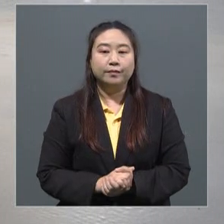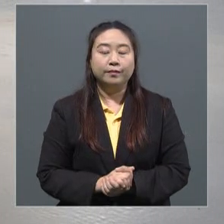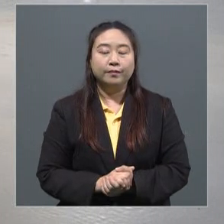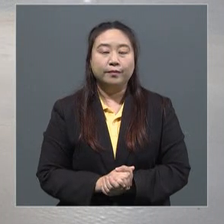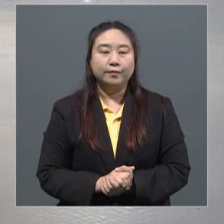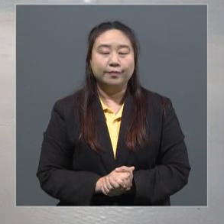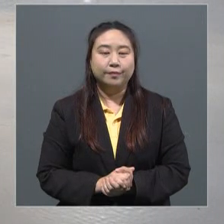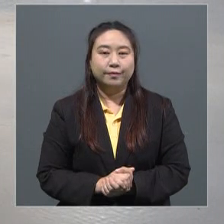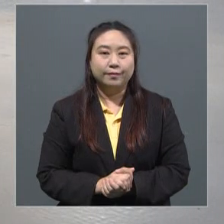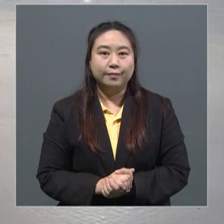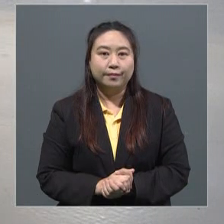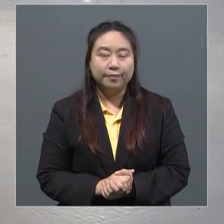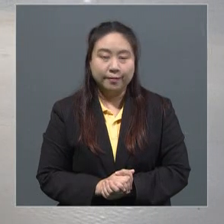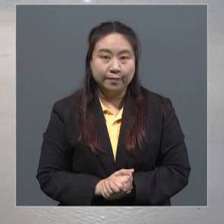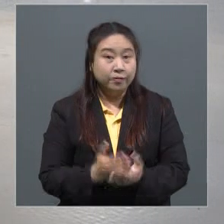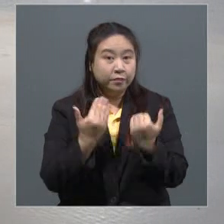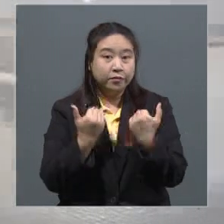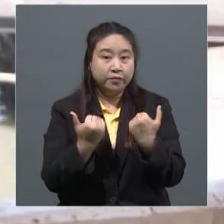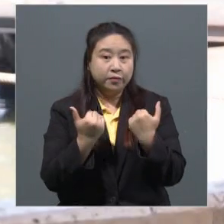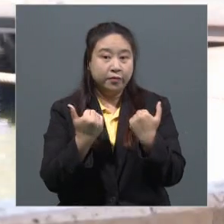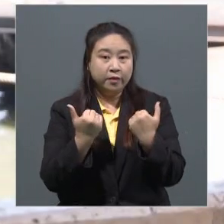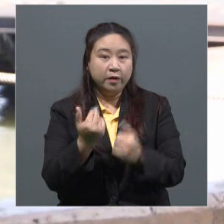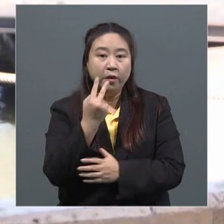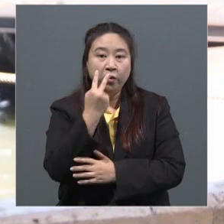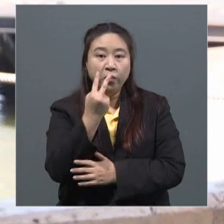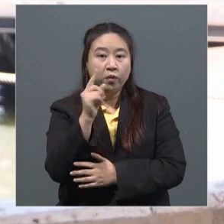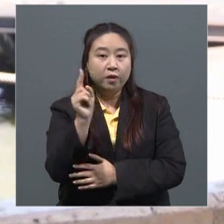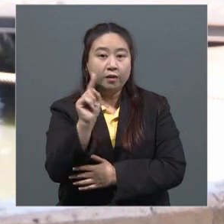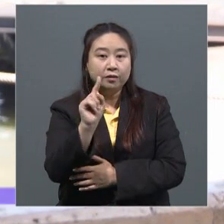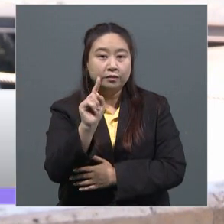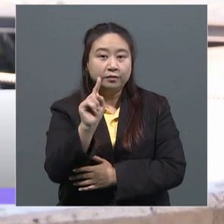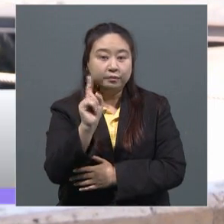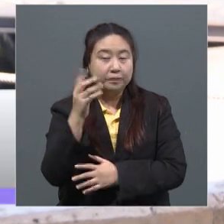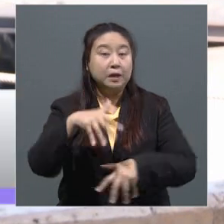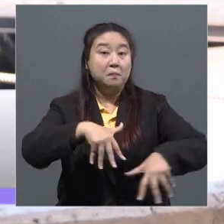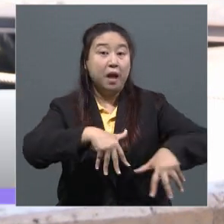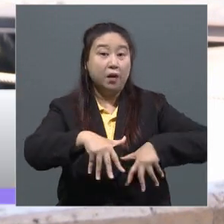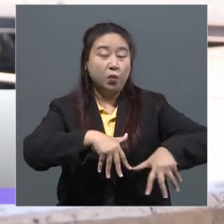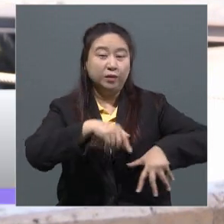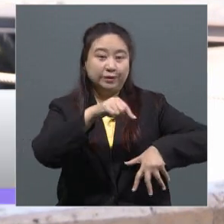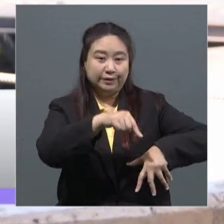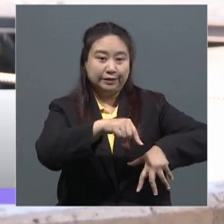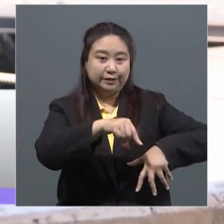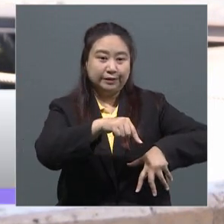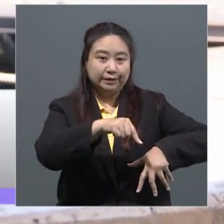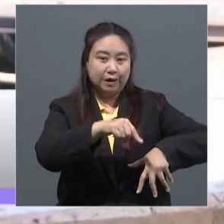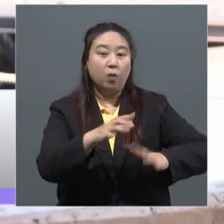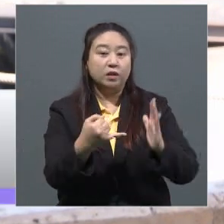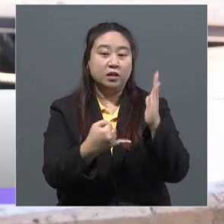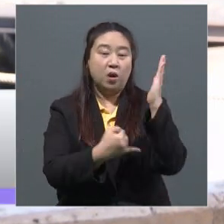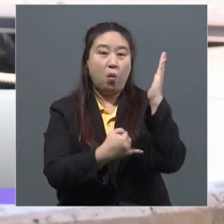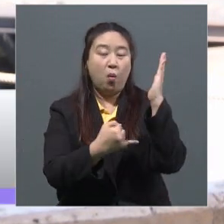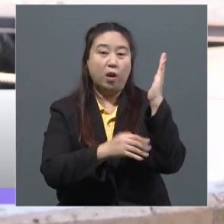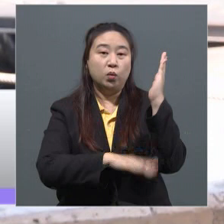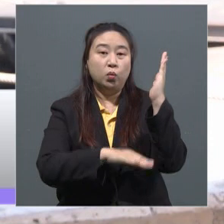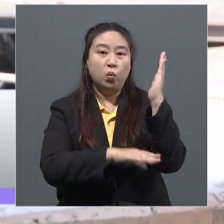ครับคุณปฐมาพรคุณจุลพรครับช่วงนี้มาติดตามความคืบหน้ากรณีที่ชาวประมงบ้านหัวเขาอำเภอสิงหนครจังหวัดสงขลานะครับมี